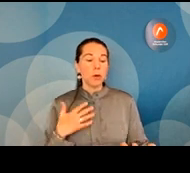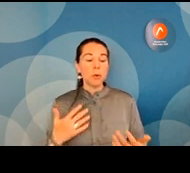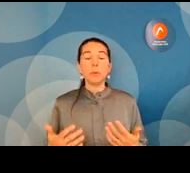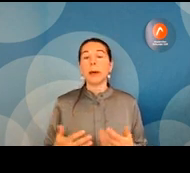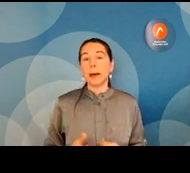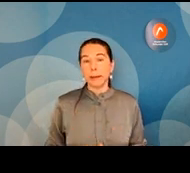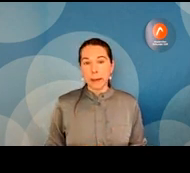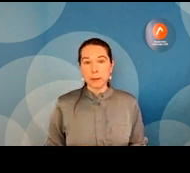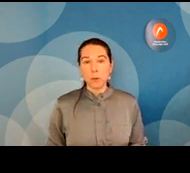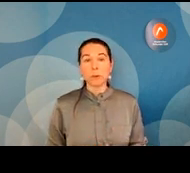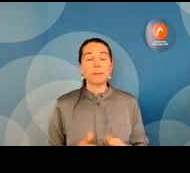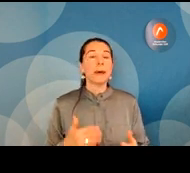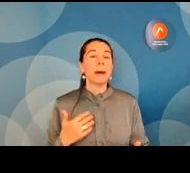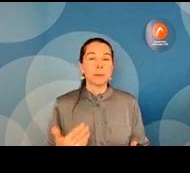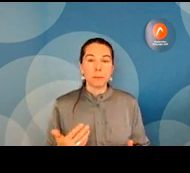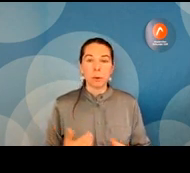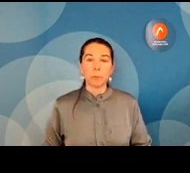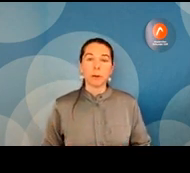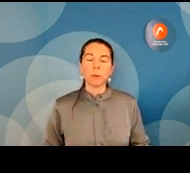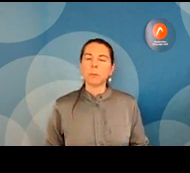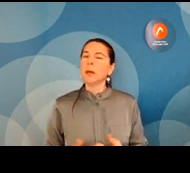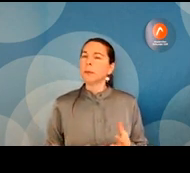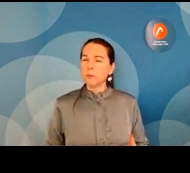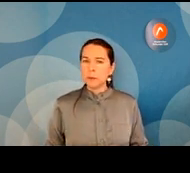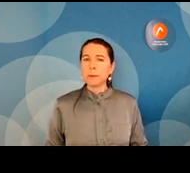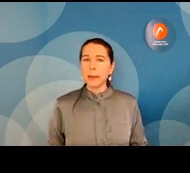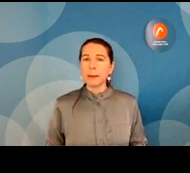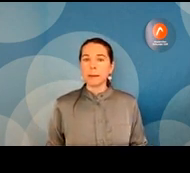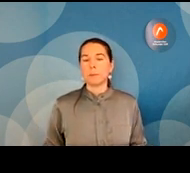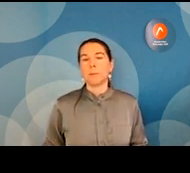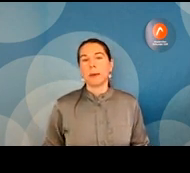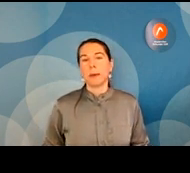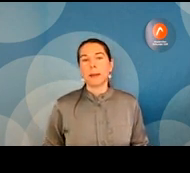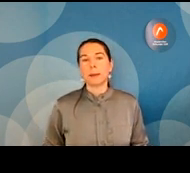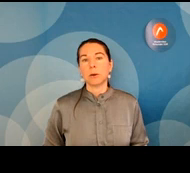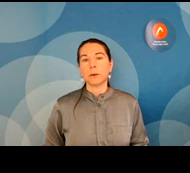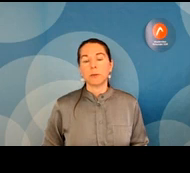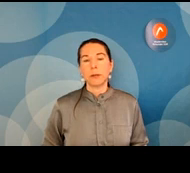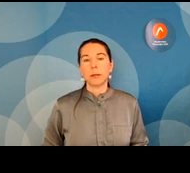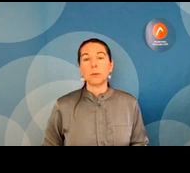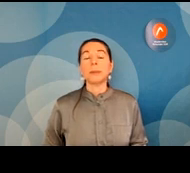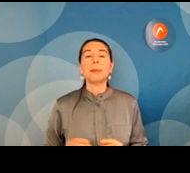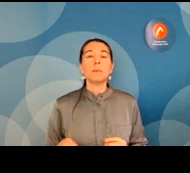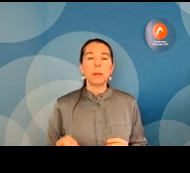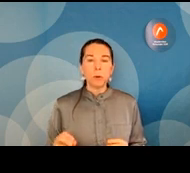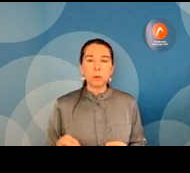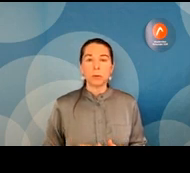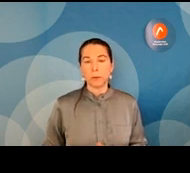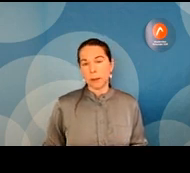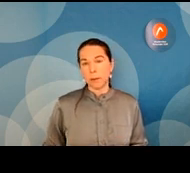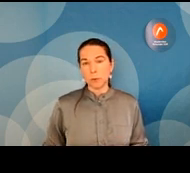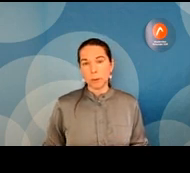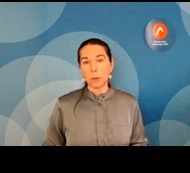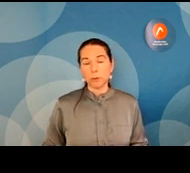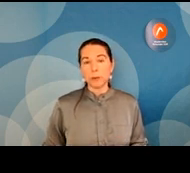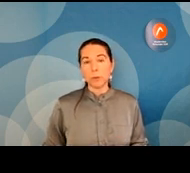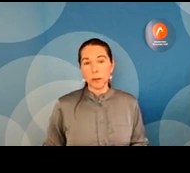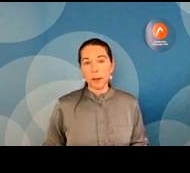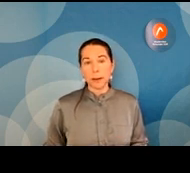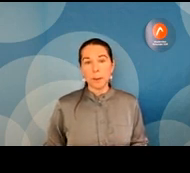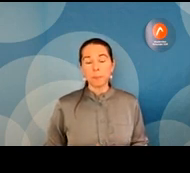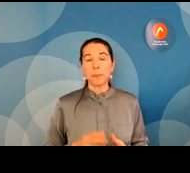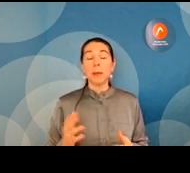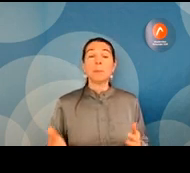definitionen. Hur är närstående? När ska man gå i pension? Det finns inte heller helt klart definierat, utan det blir också någonting som man då